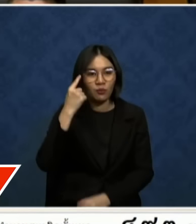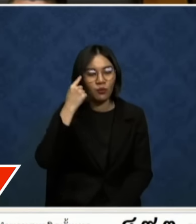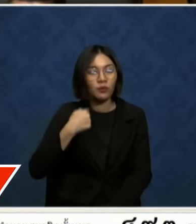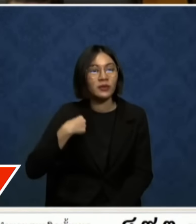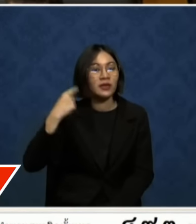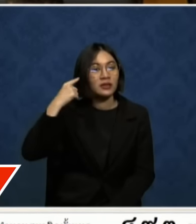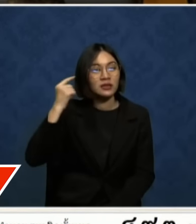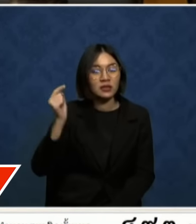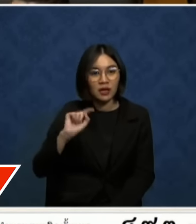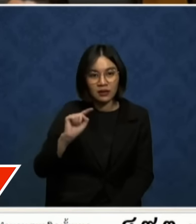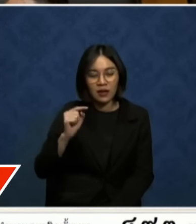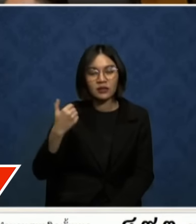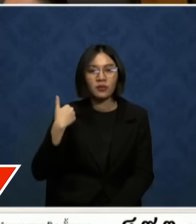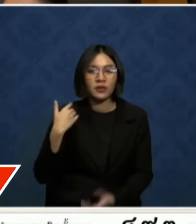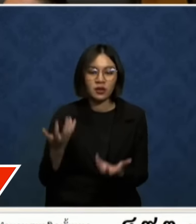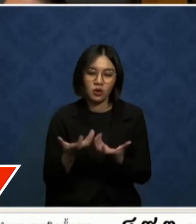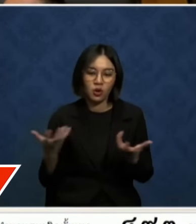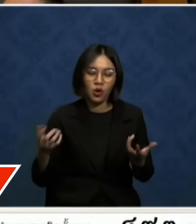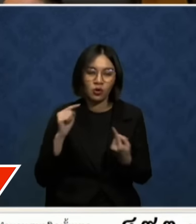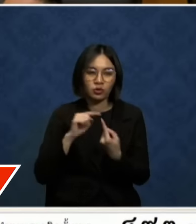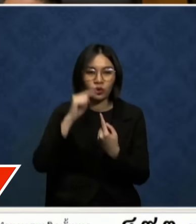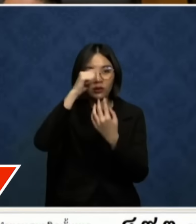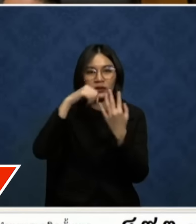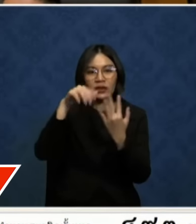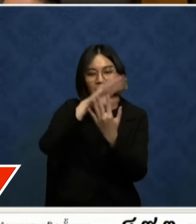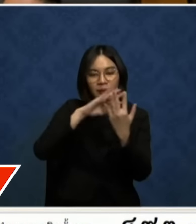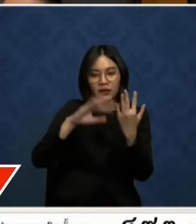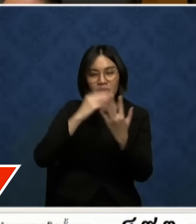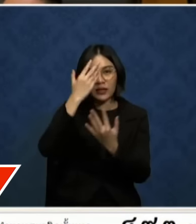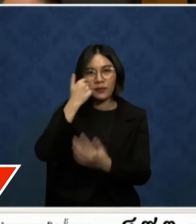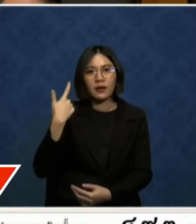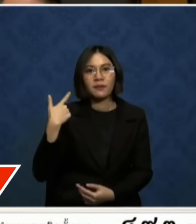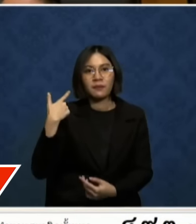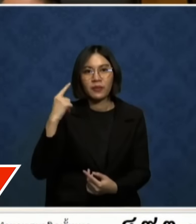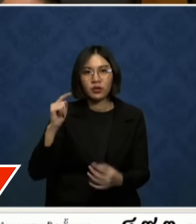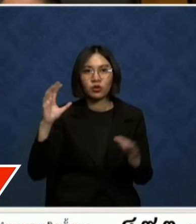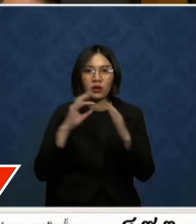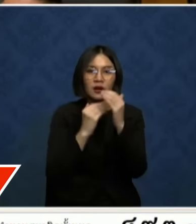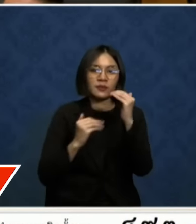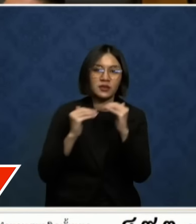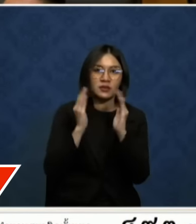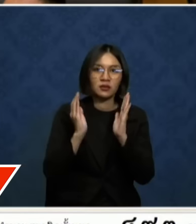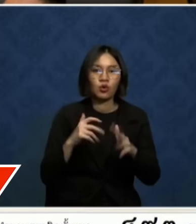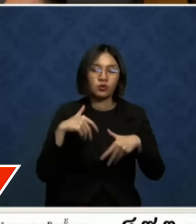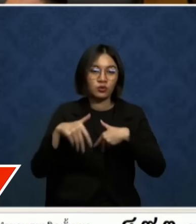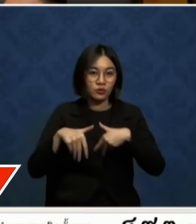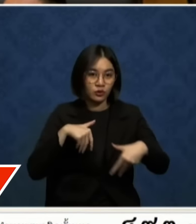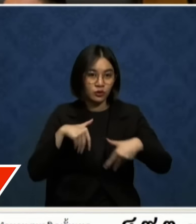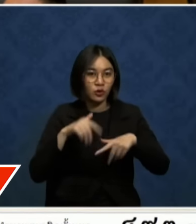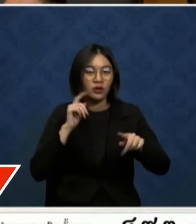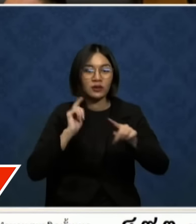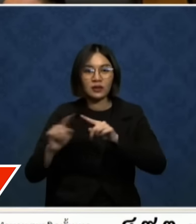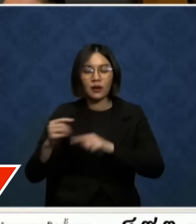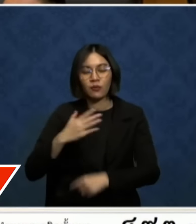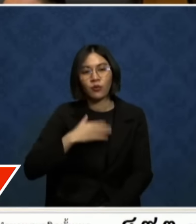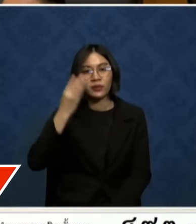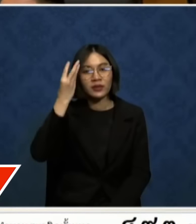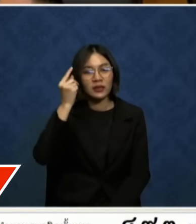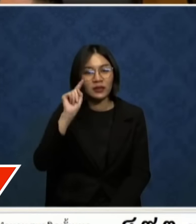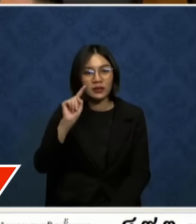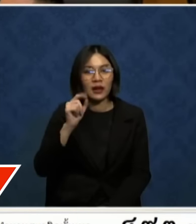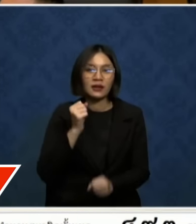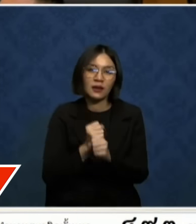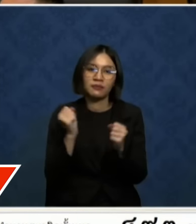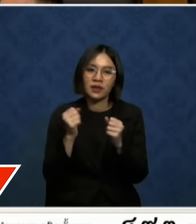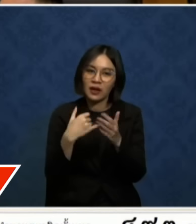ร้างใช้ทรัพยากรของประเทศนะครับเพื่อประโยชน์ในเรื่องของสิทธิมนุษยชนเรื่องของมนุษยธรรมผมคิดว่าเราจะทำได้ง่าย